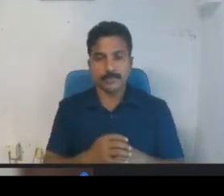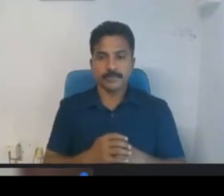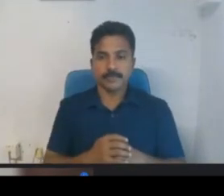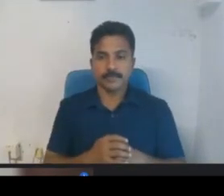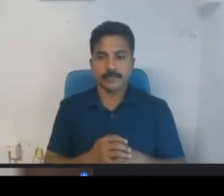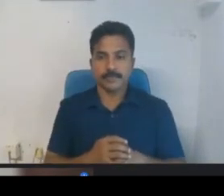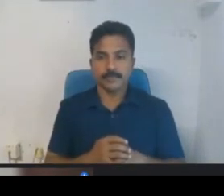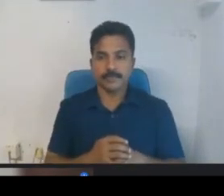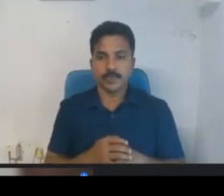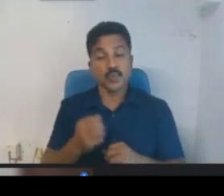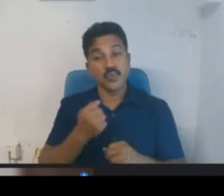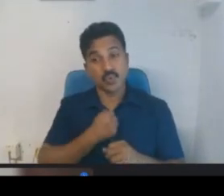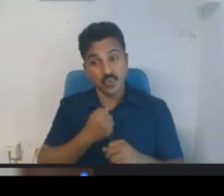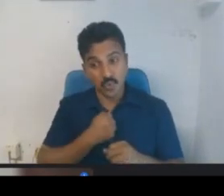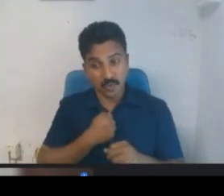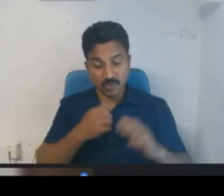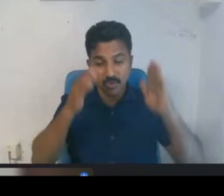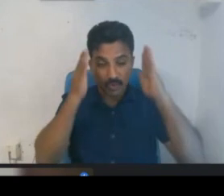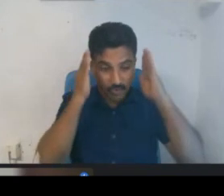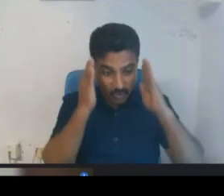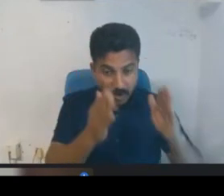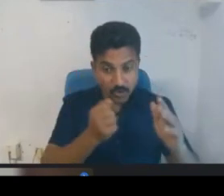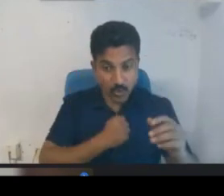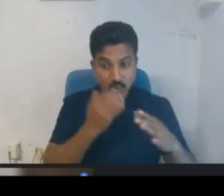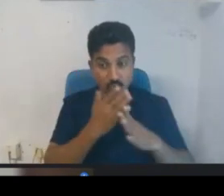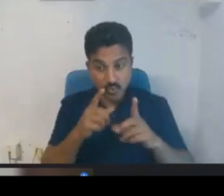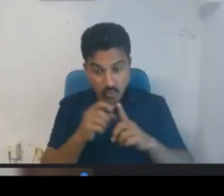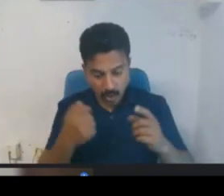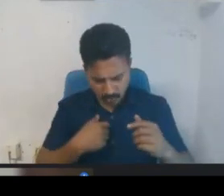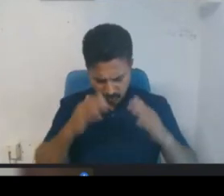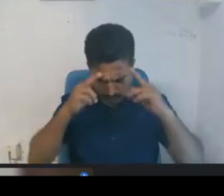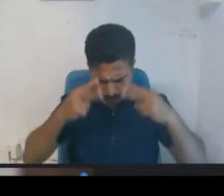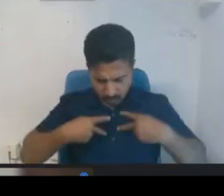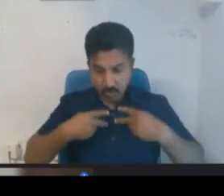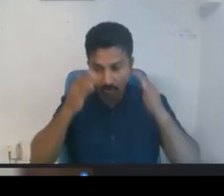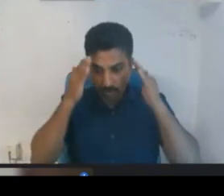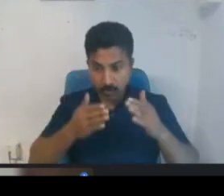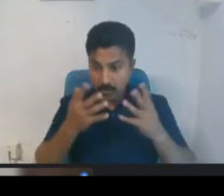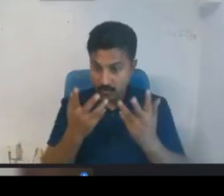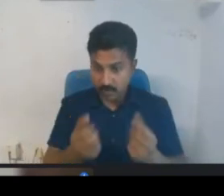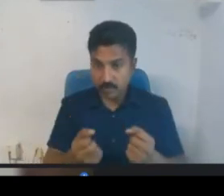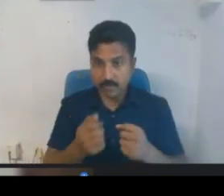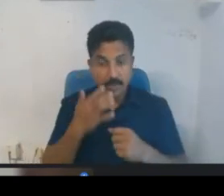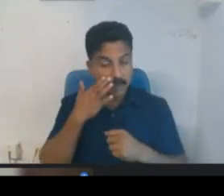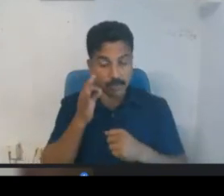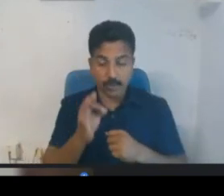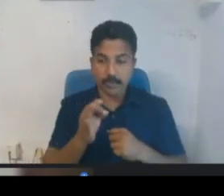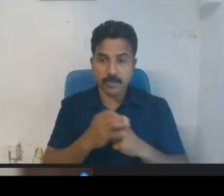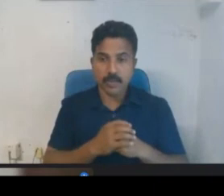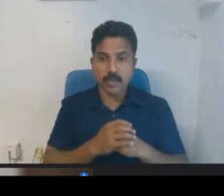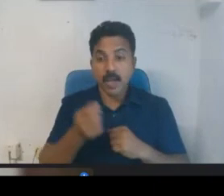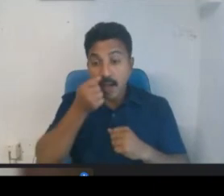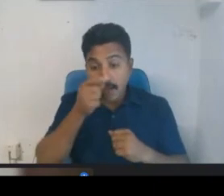പറ്റും. സ്വന്തം കാര്യത്തിൽ ശ്രദ്ധ പുലർത്തുക എന്നുള്ളതാണ് മറ്റ് ഇമ്പോർട്ടൻ്റ് ആയിട്ടുള്ള ഒരു കാര്യം. അതായത് നമ്മൾ ഏറ്റവും